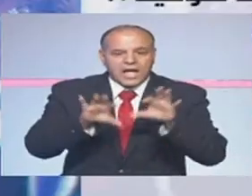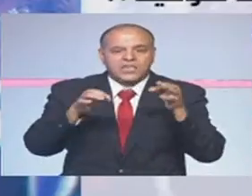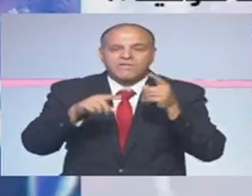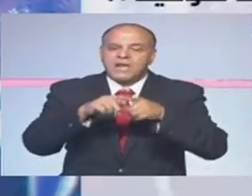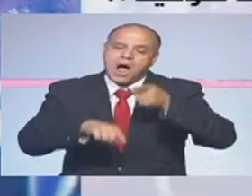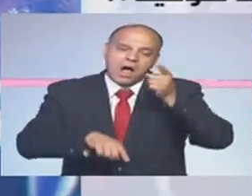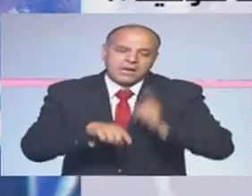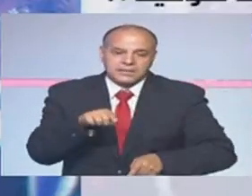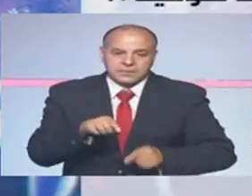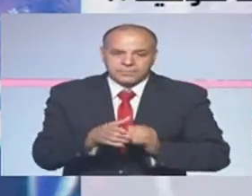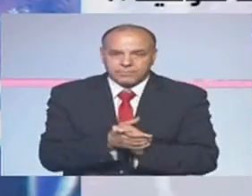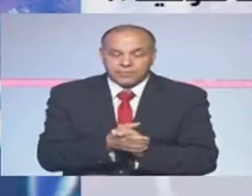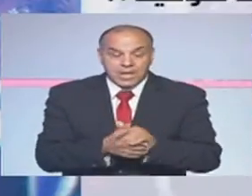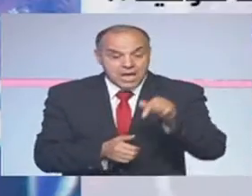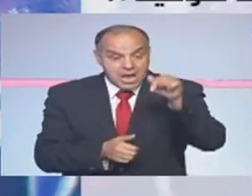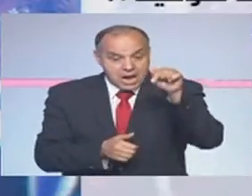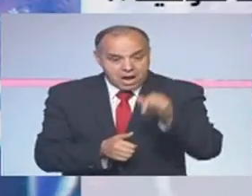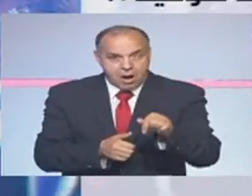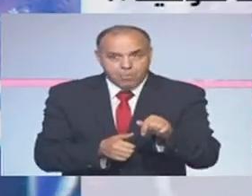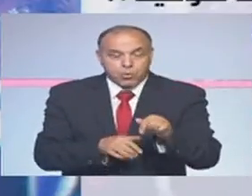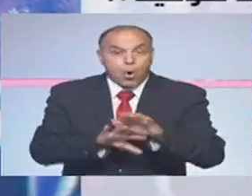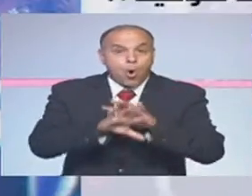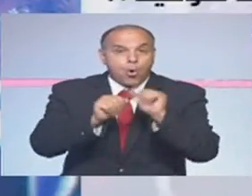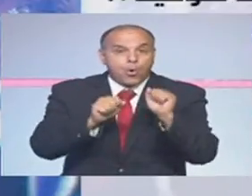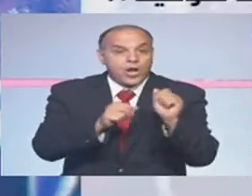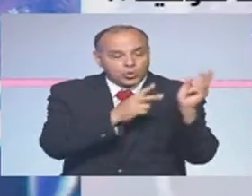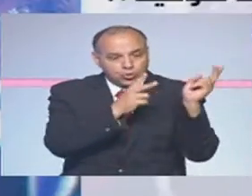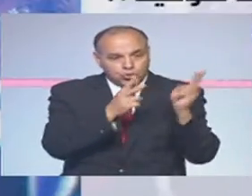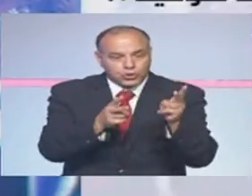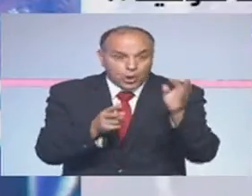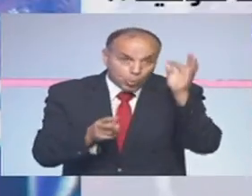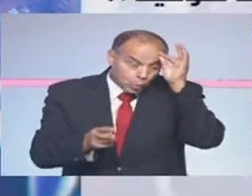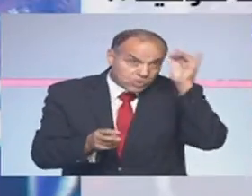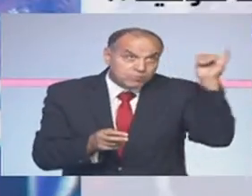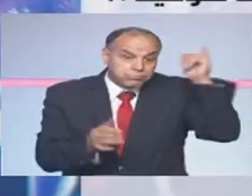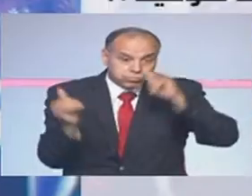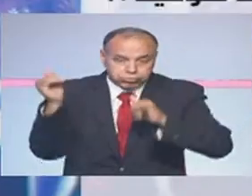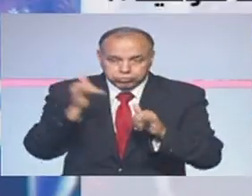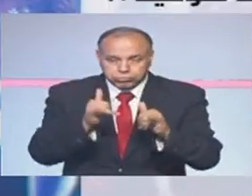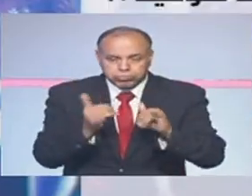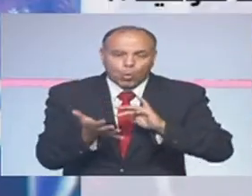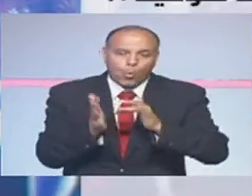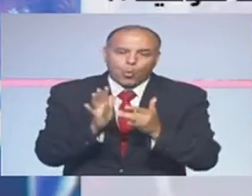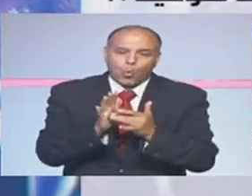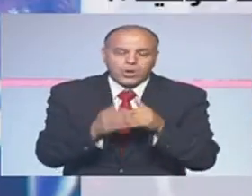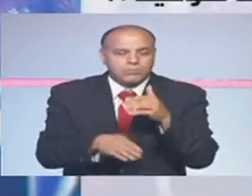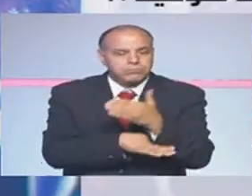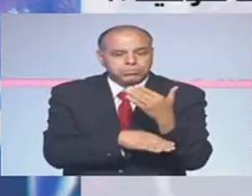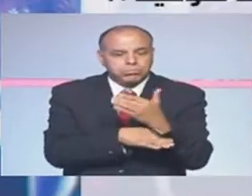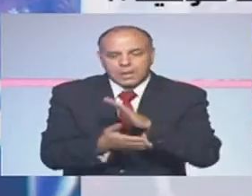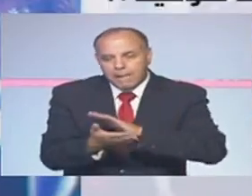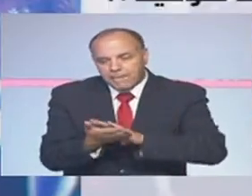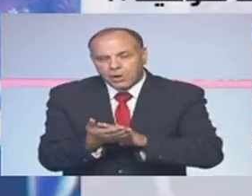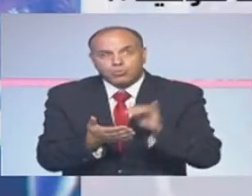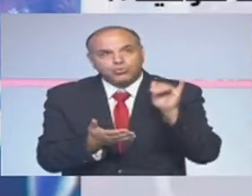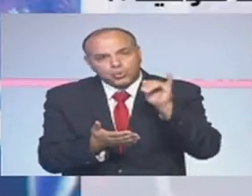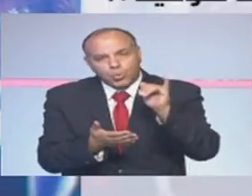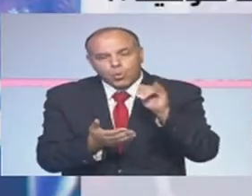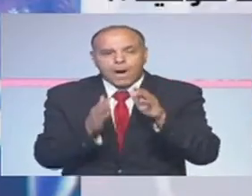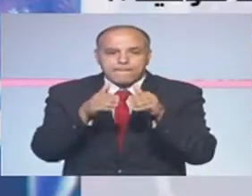ليلا ضروره استثمار جميع الوافدين على البلاد التونسيه عبر جميع المعابر البريه والجويه